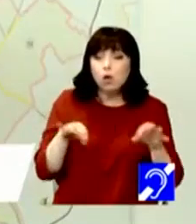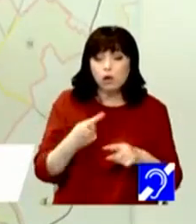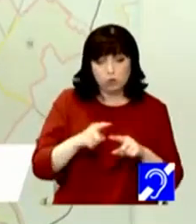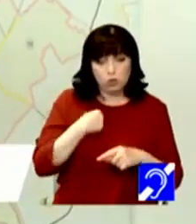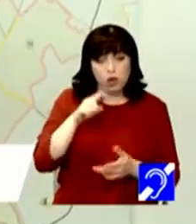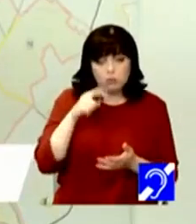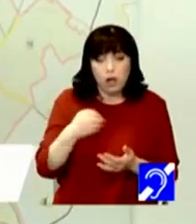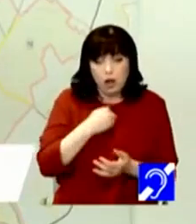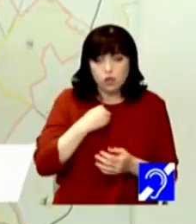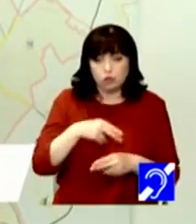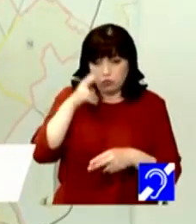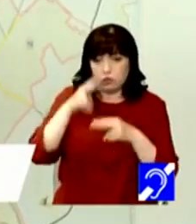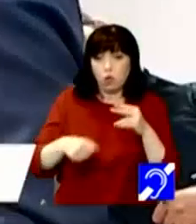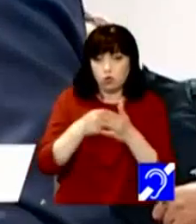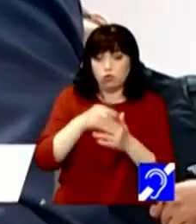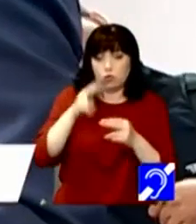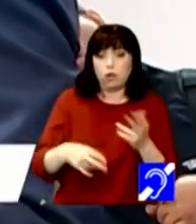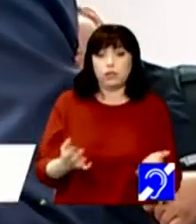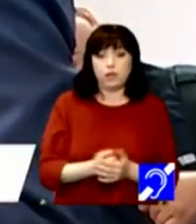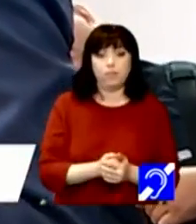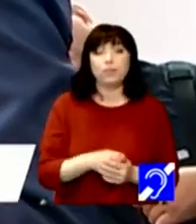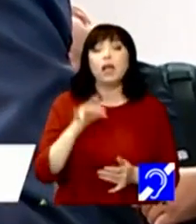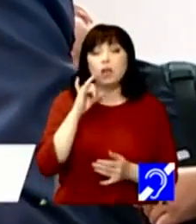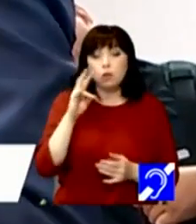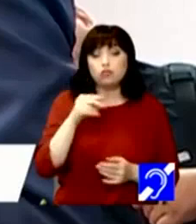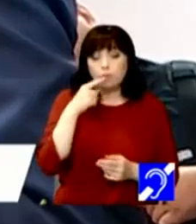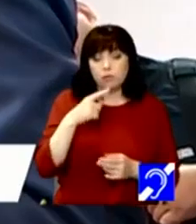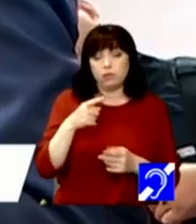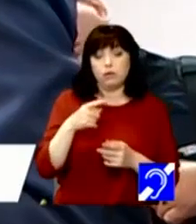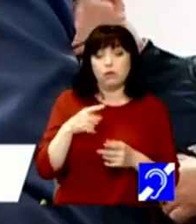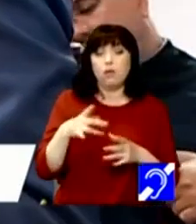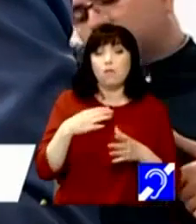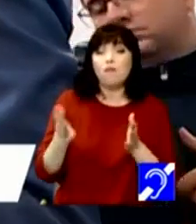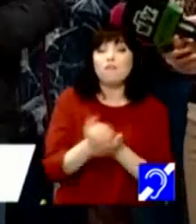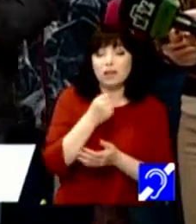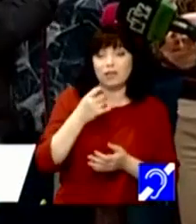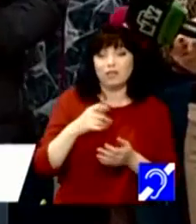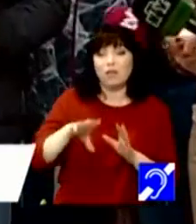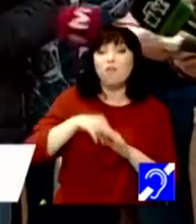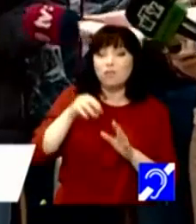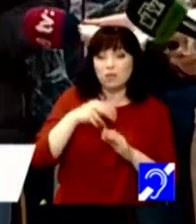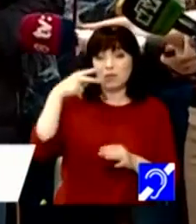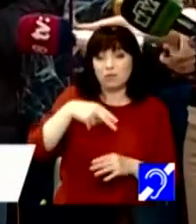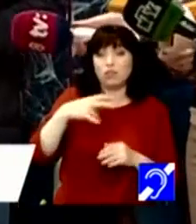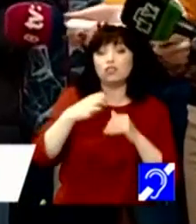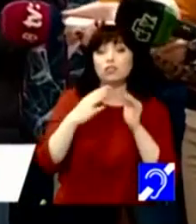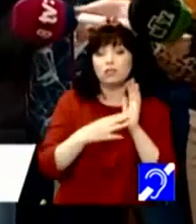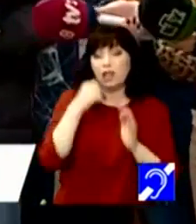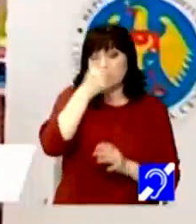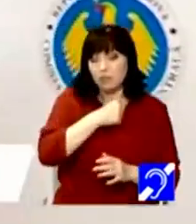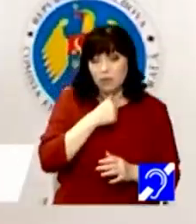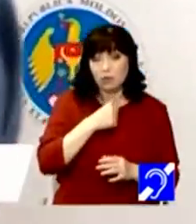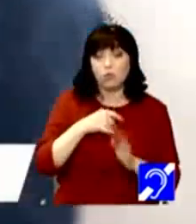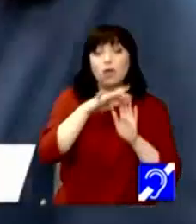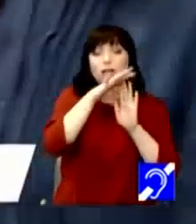să decidem împreună cu chișinăuienii, cu echipa. Ion Ceban a câștigat funcția de primar general al Chișinăului în anul 2019, de